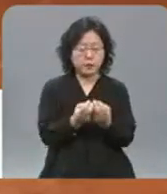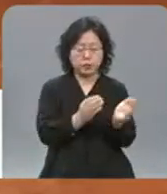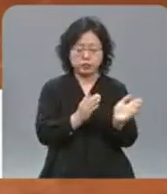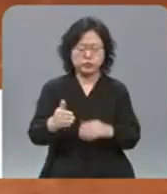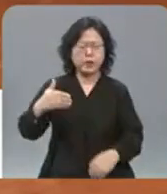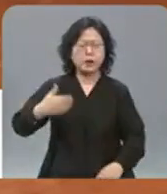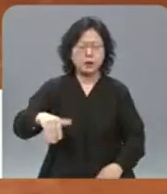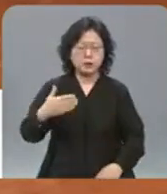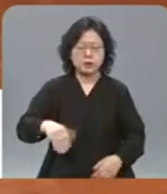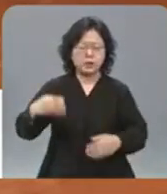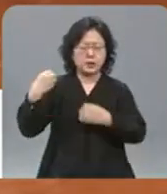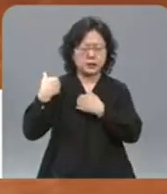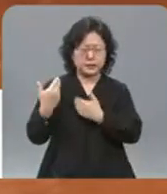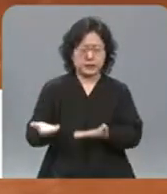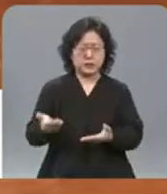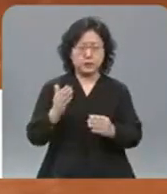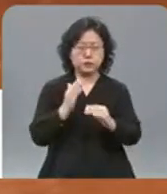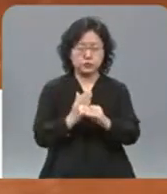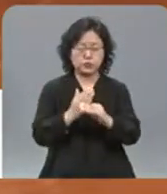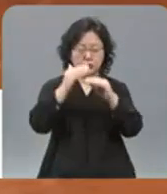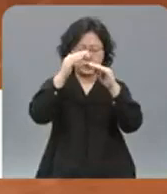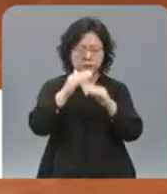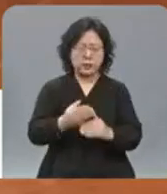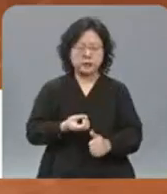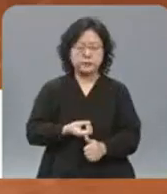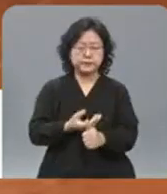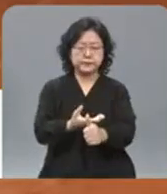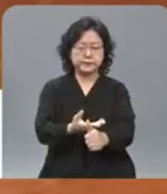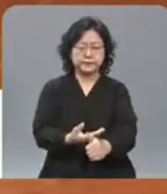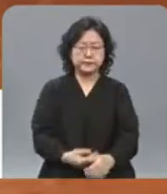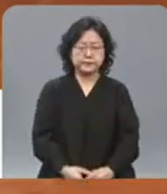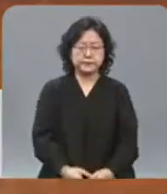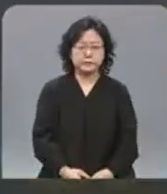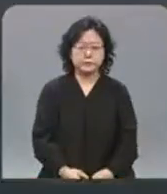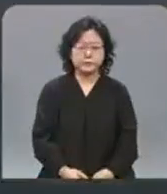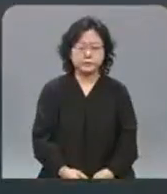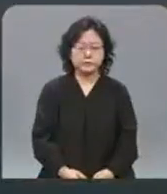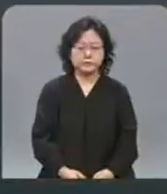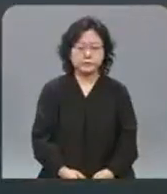않은 채 문제를 방치해 왔습니다. 최혜진 기자입니다.